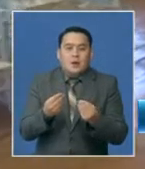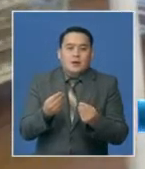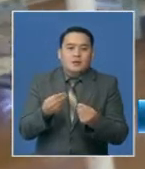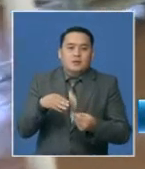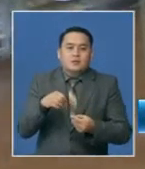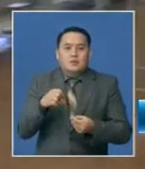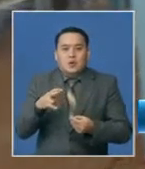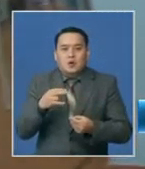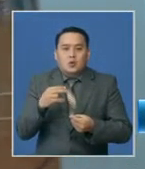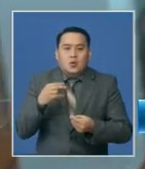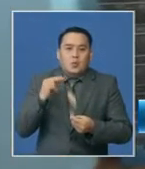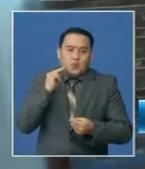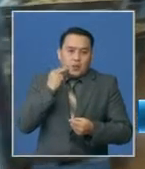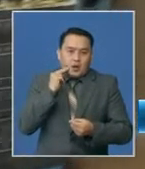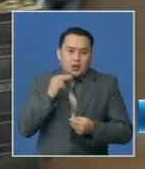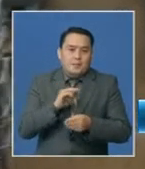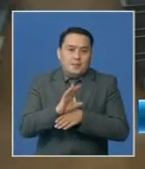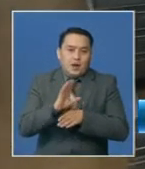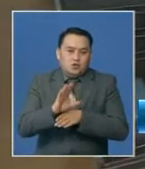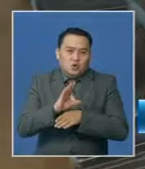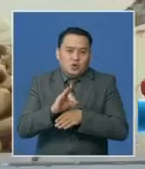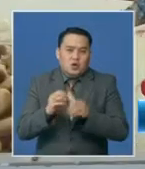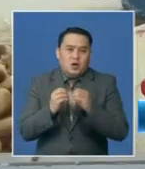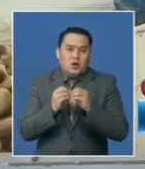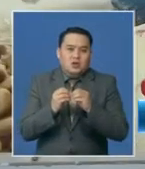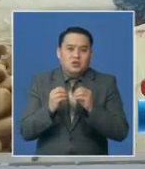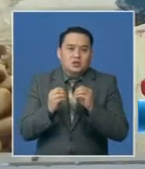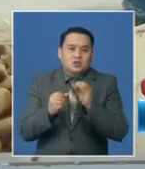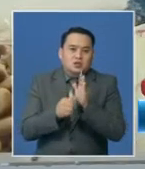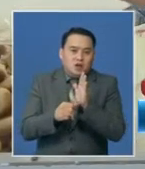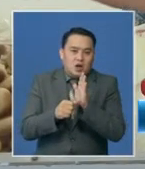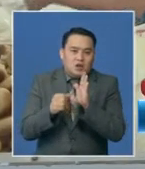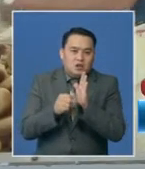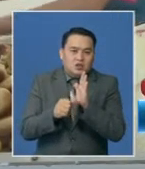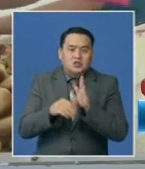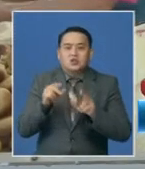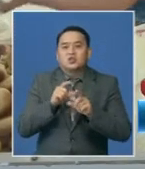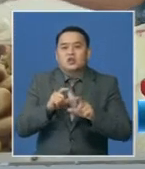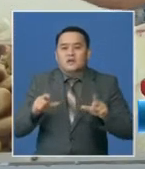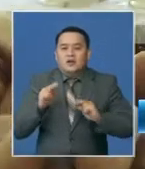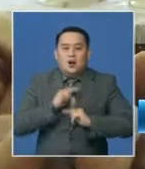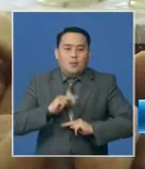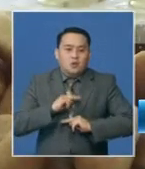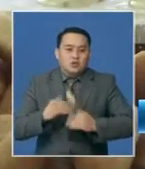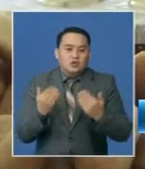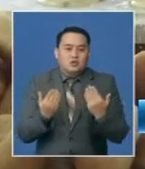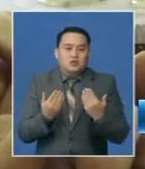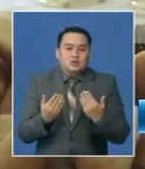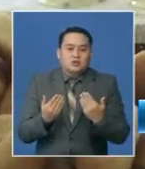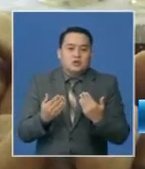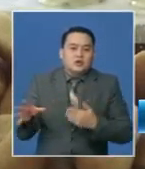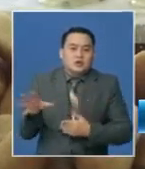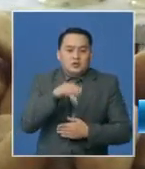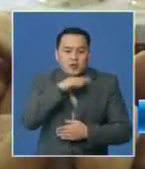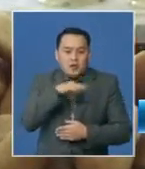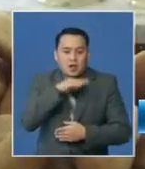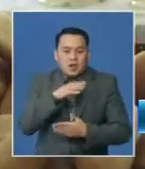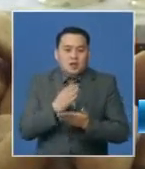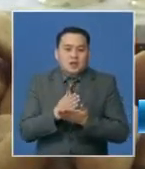В этом оказывают поддержку и местные предприниматели. Например, кондитерская фабрика «Алакай» – одно из самых известных